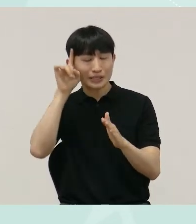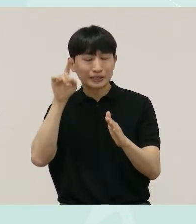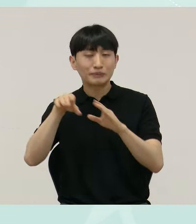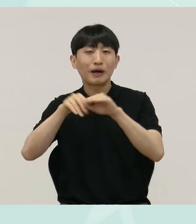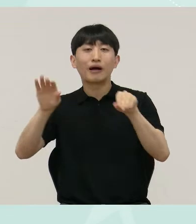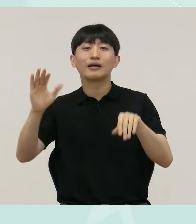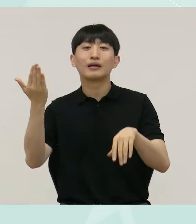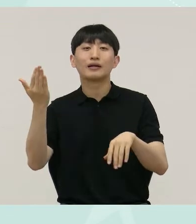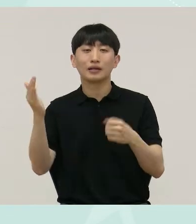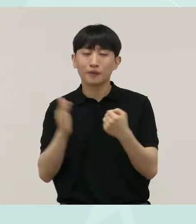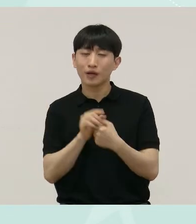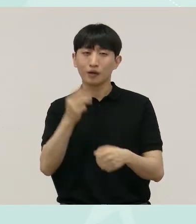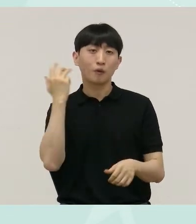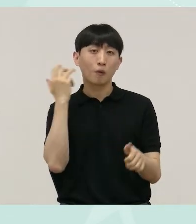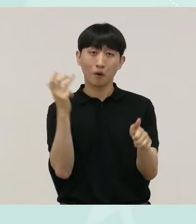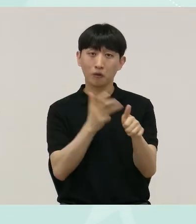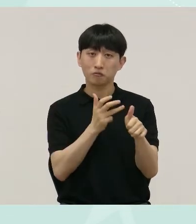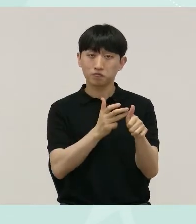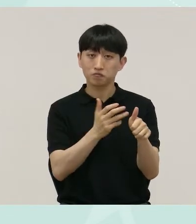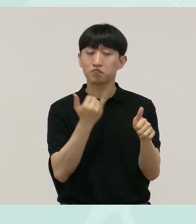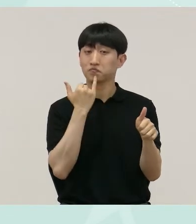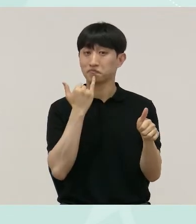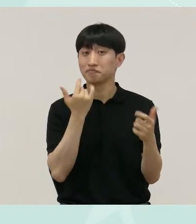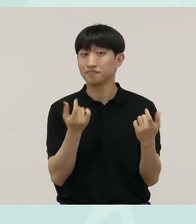필요가 없다고 생각을 하고 있습니다.